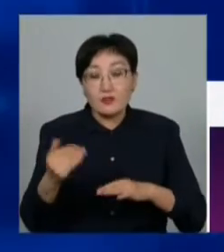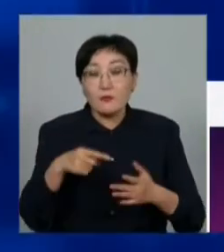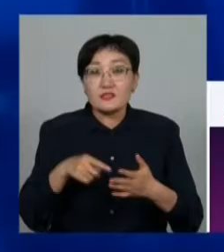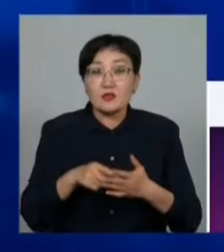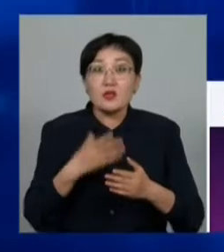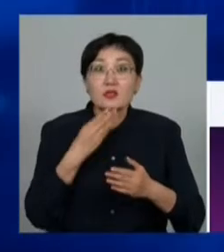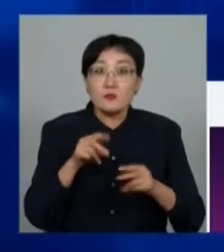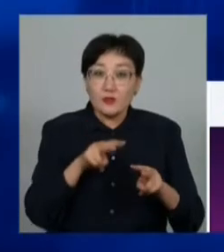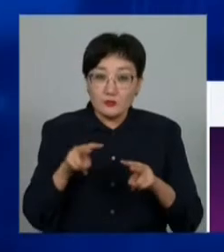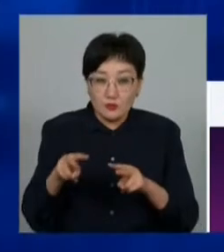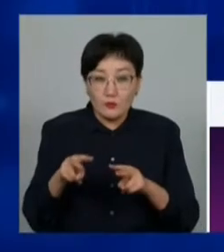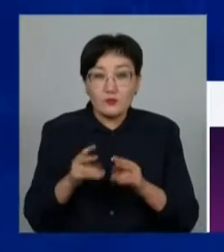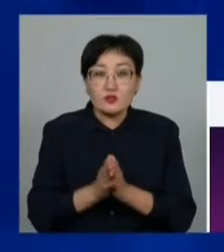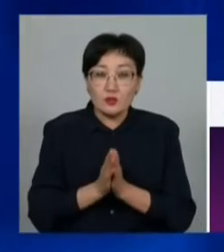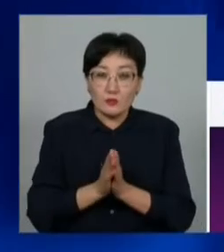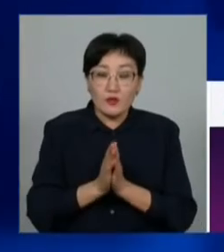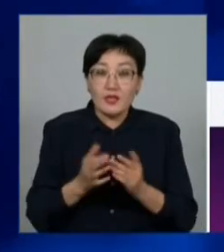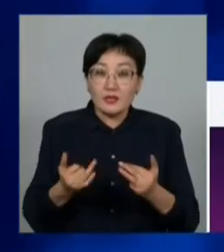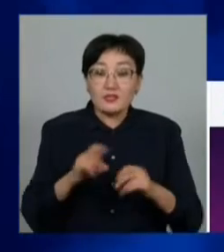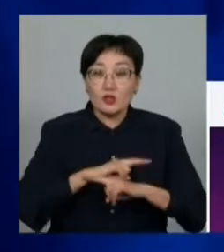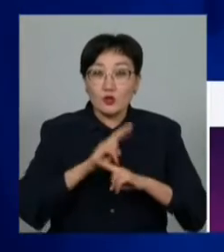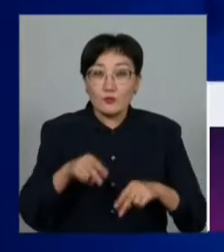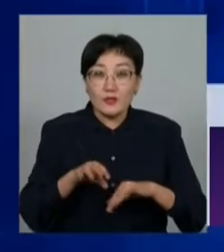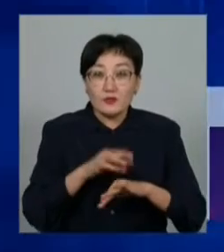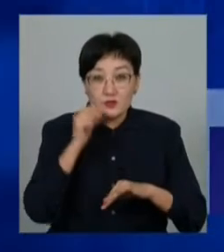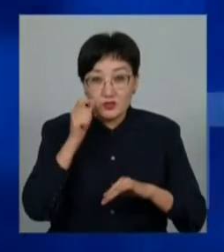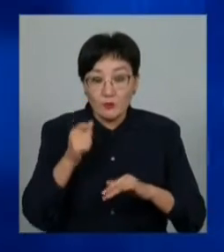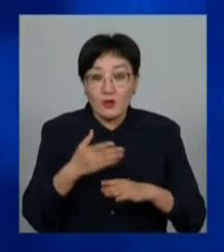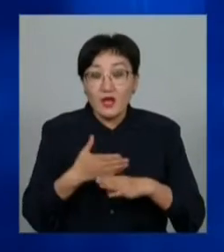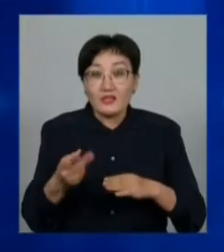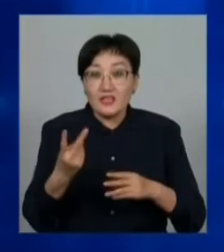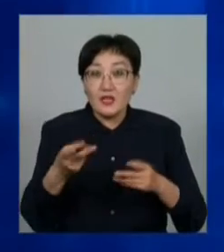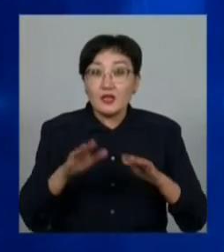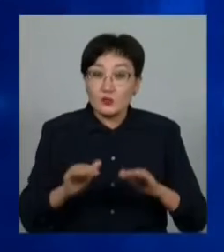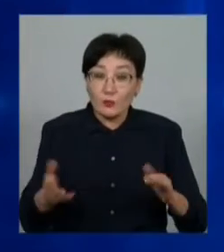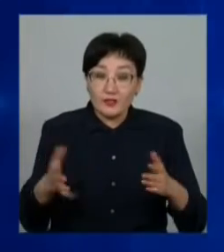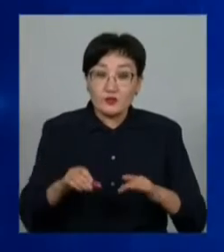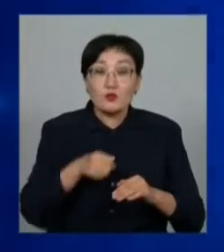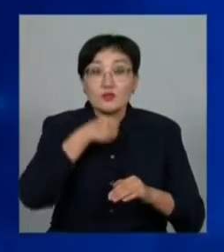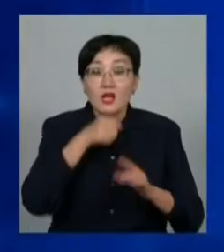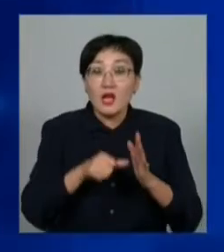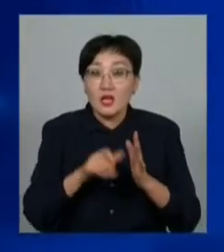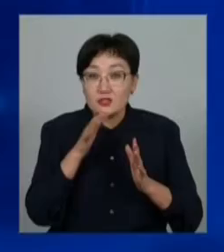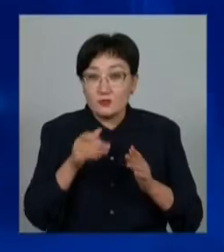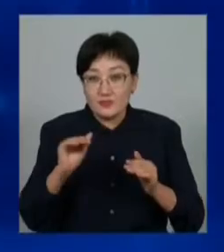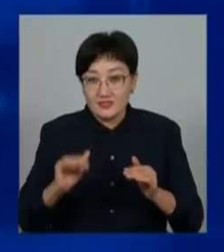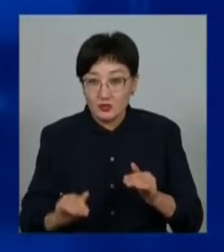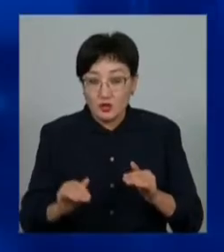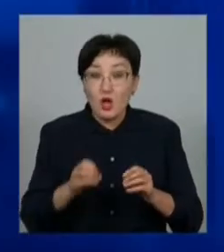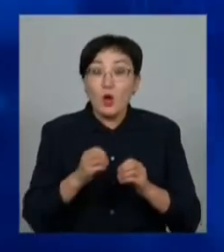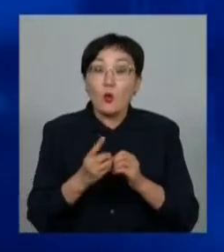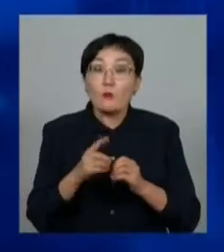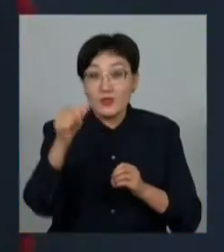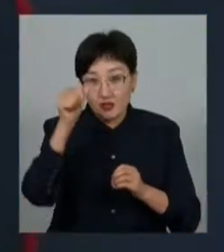мәселені өз бақылауыңызға алуыңызды сұраймын. Қазір қайтыс болған отағасының артында екі баласы қалды. Үлкені 6 жаста болса, кенжесі